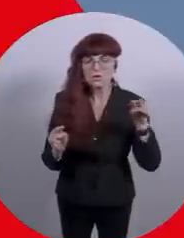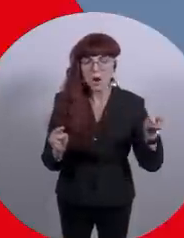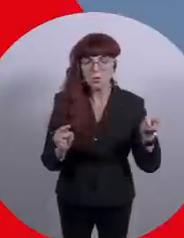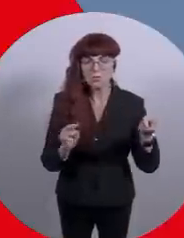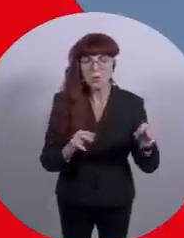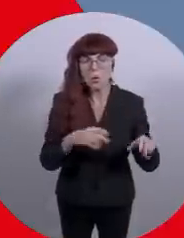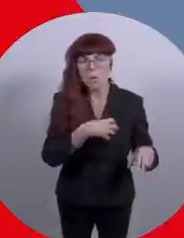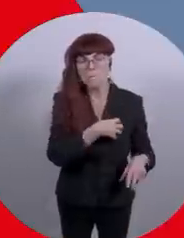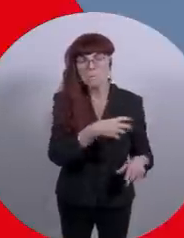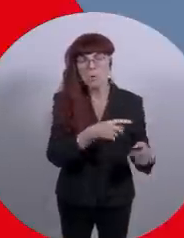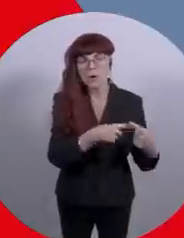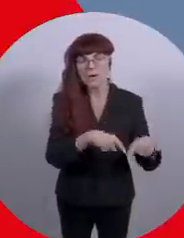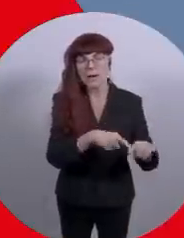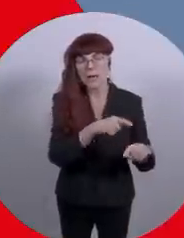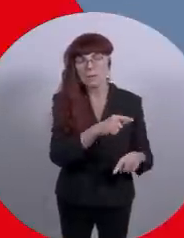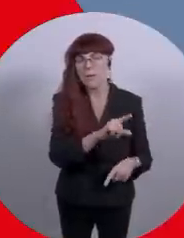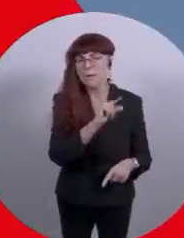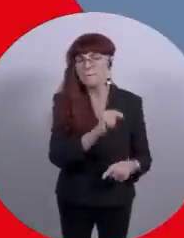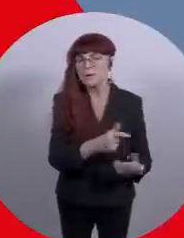Mindestlohn